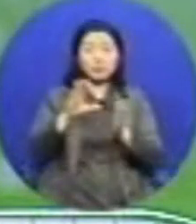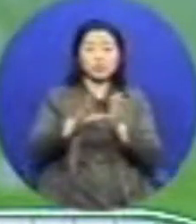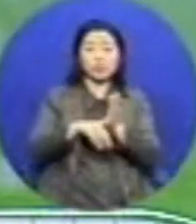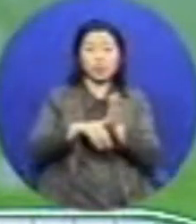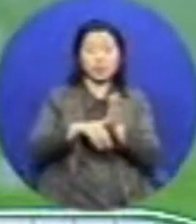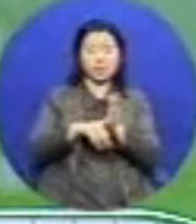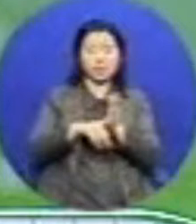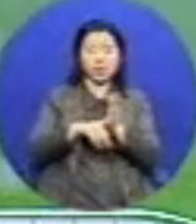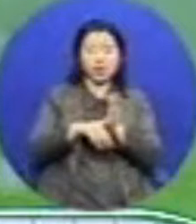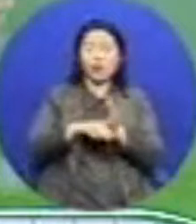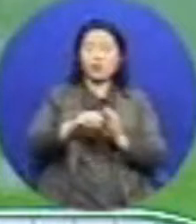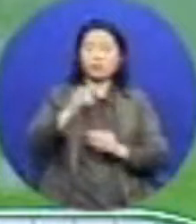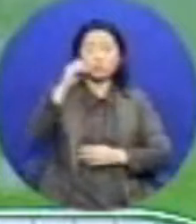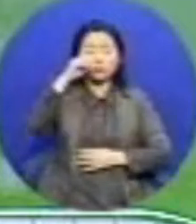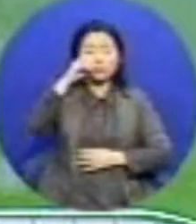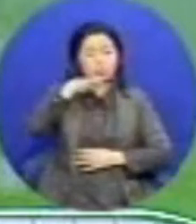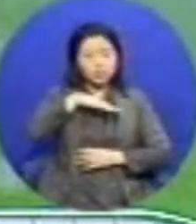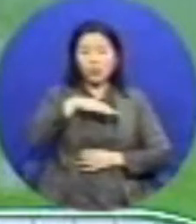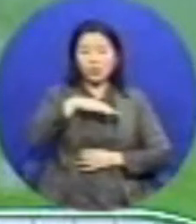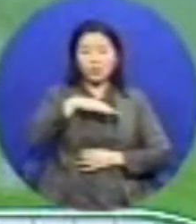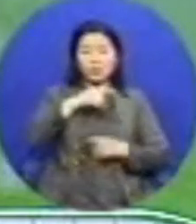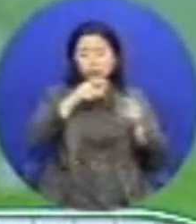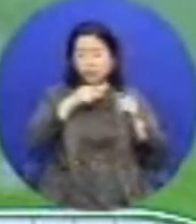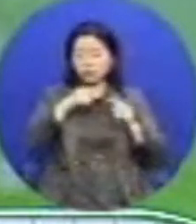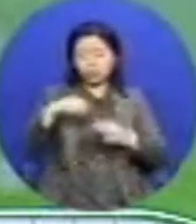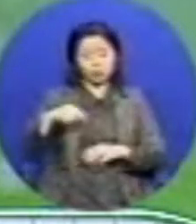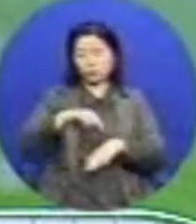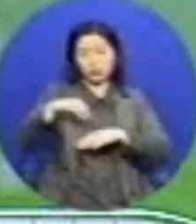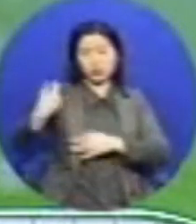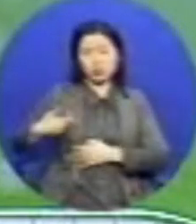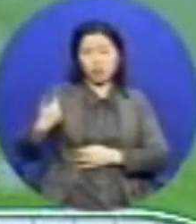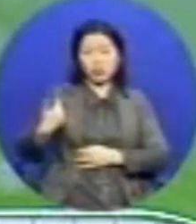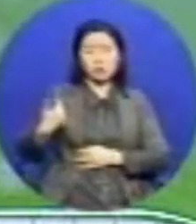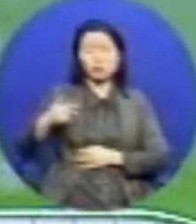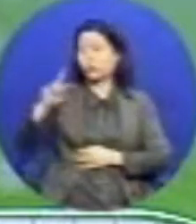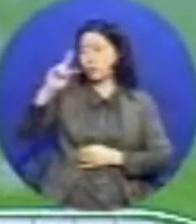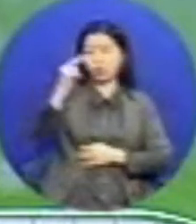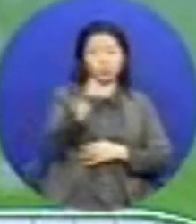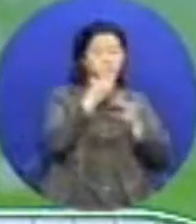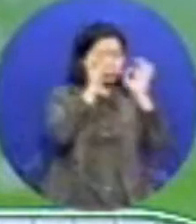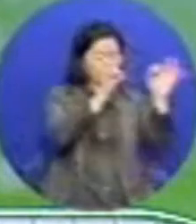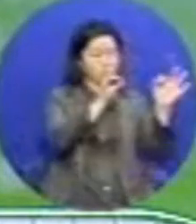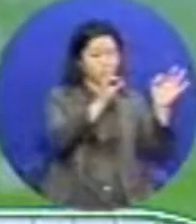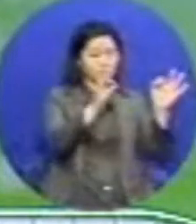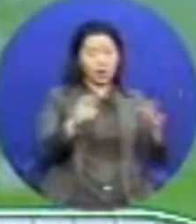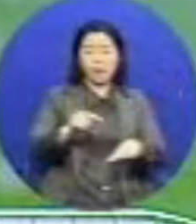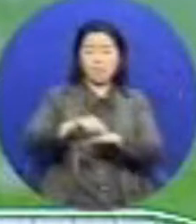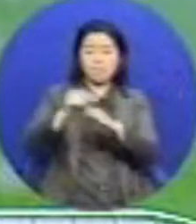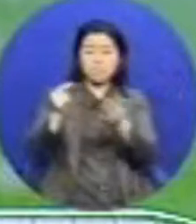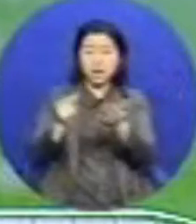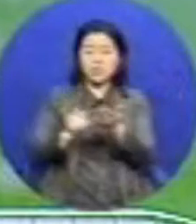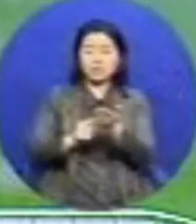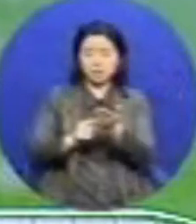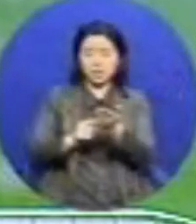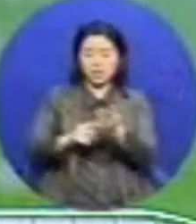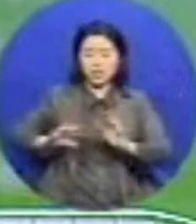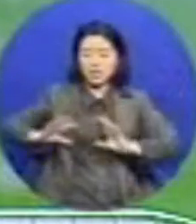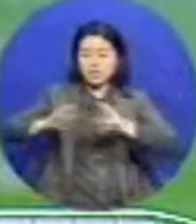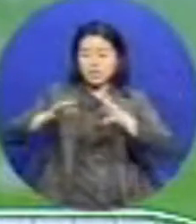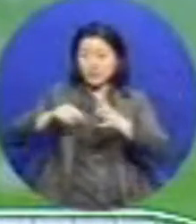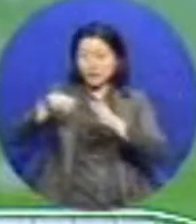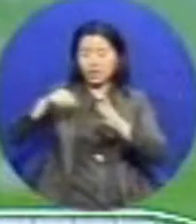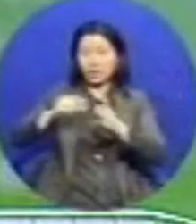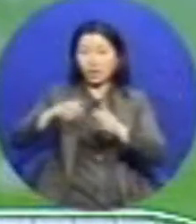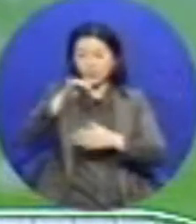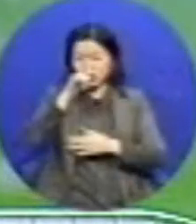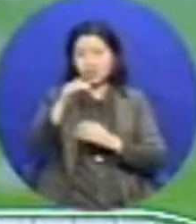아닙니다 그냥 돌아 보 아 진 걸 어떡해요 마음의 세상이 있는 사람은 구원의 기회가 주어져도 구원을 못